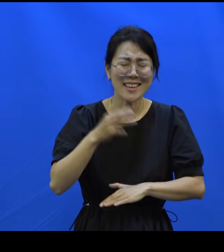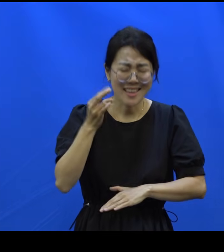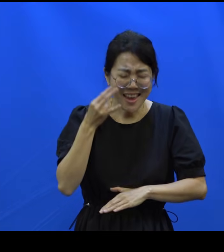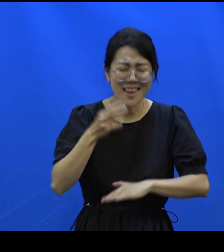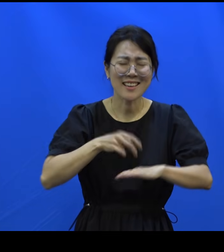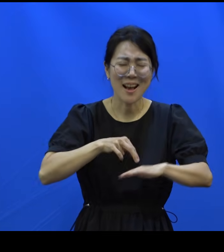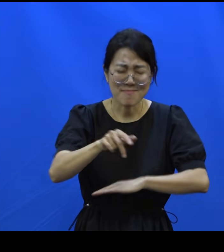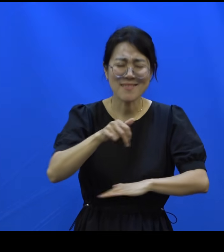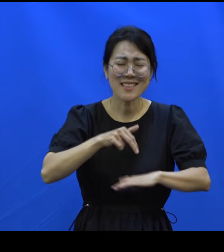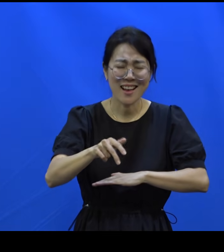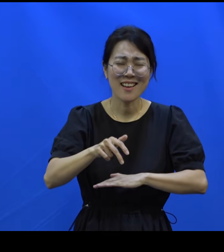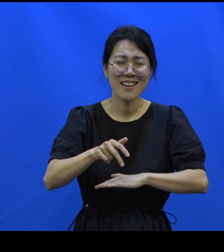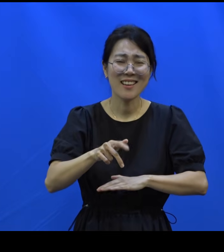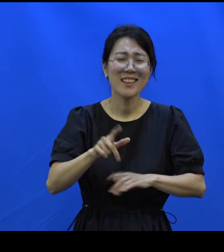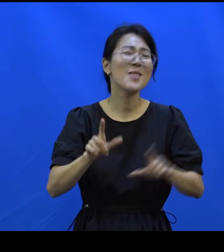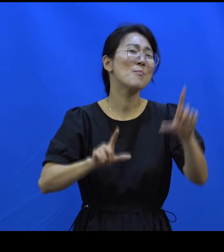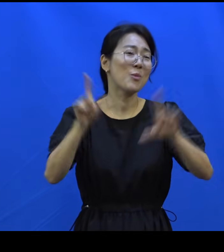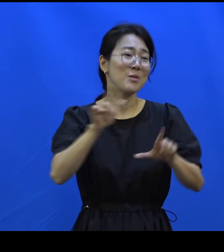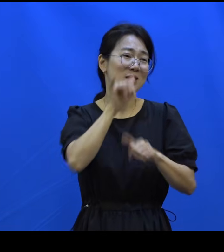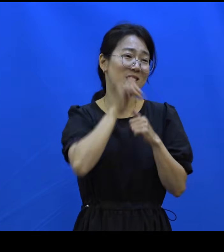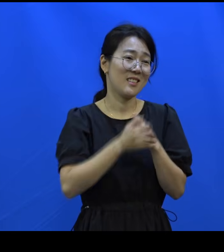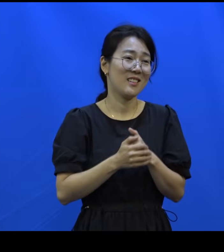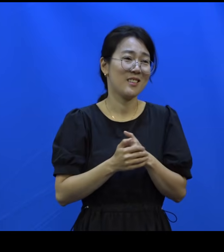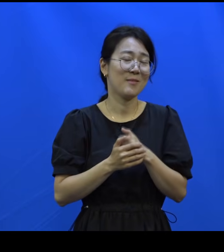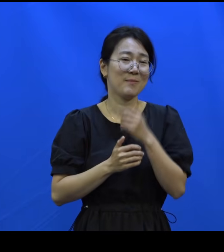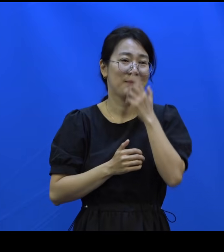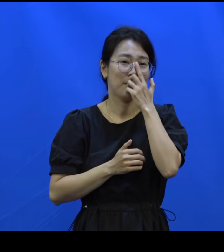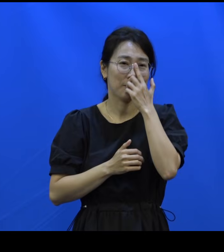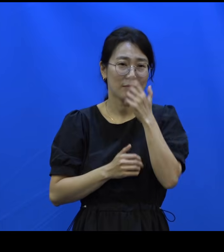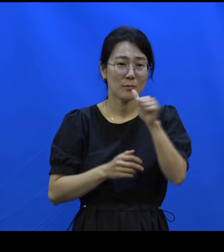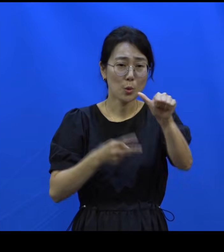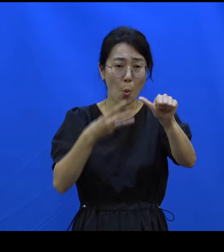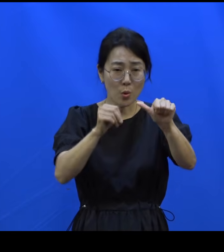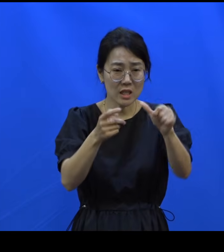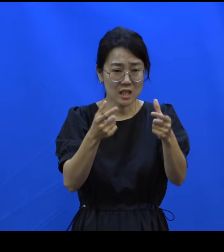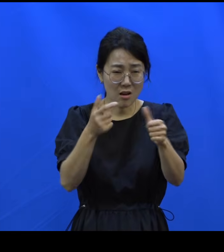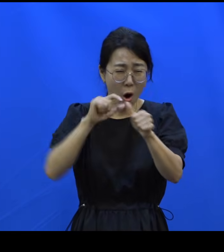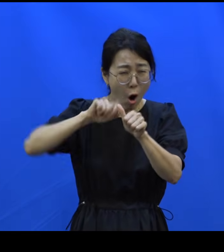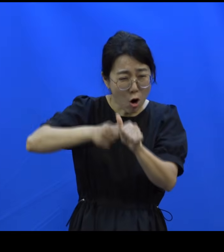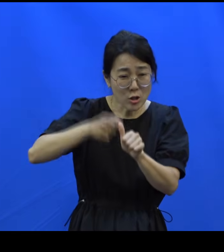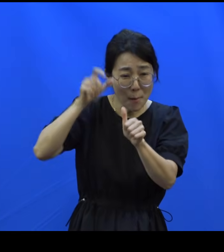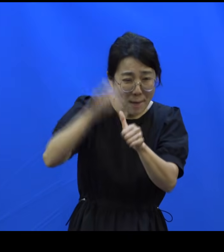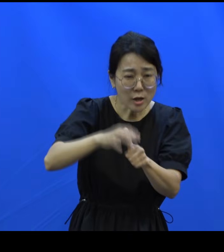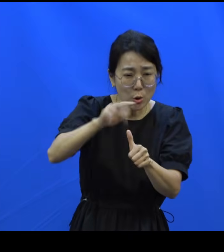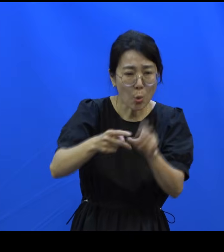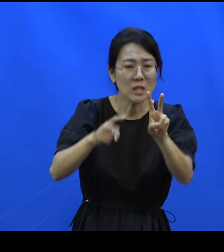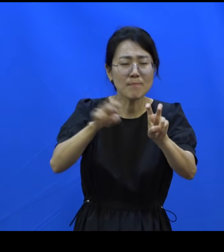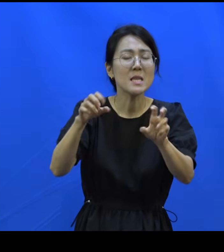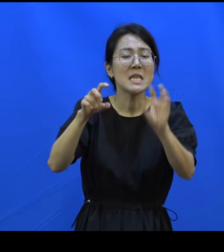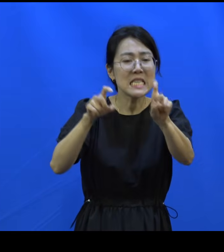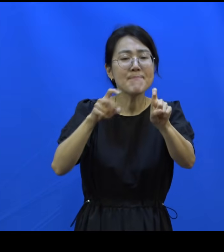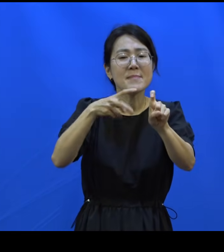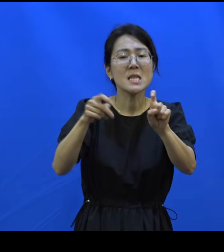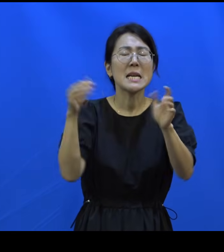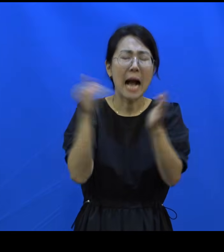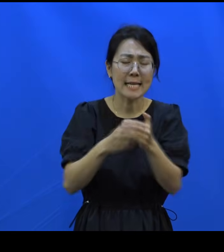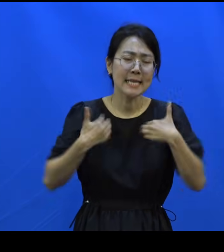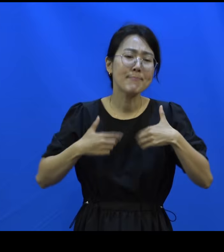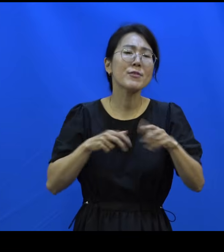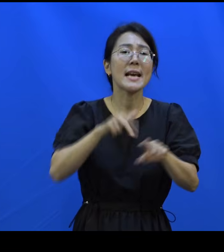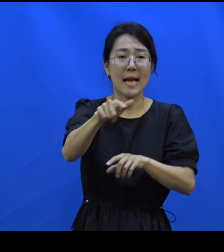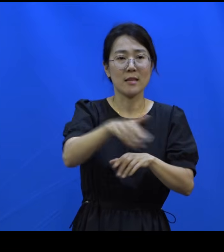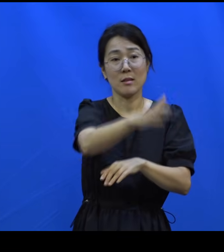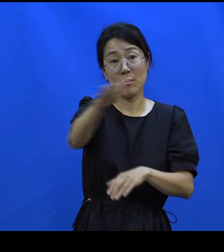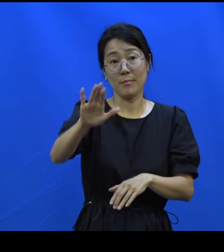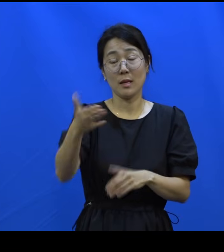이 세상에서는 찾아보기 힘든 사람이 되는 거죠, 여러분. 자, 마지막 42절 보세요. 내게 구하는 자에게 주며